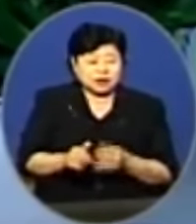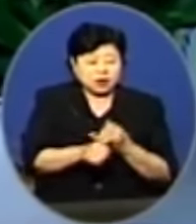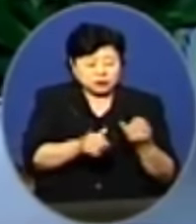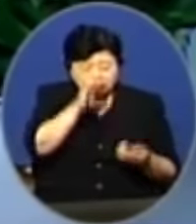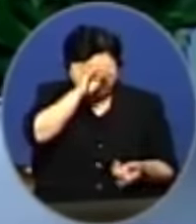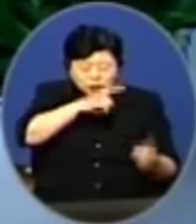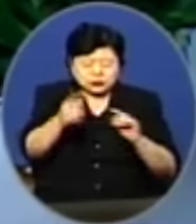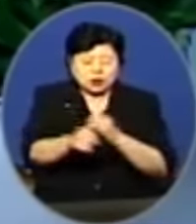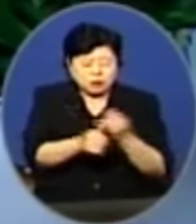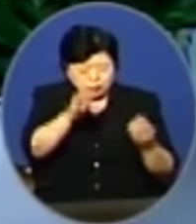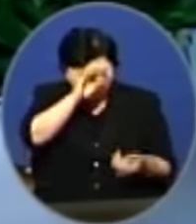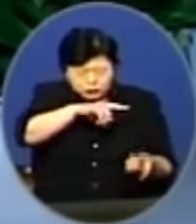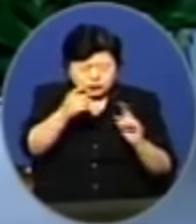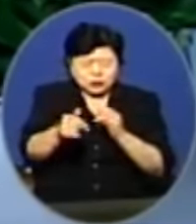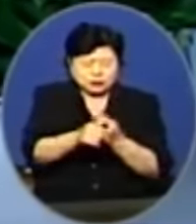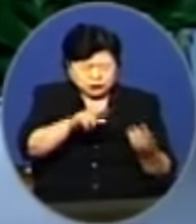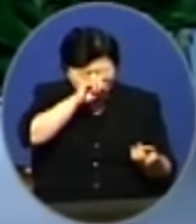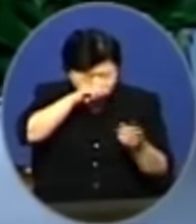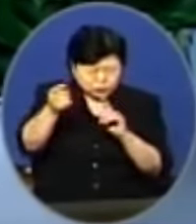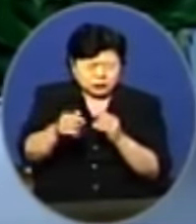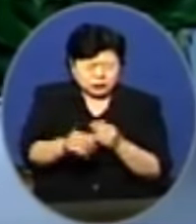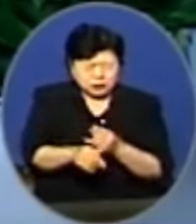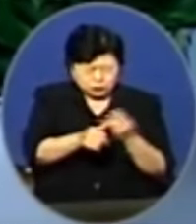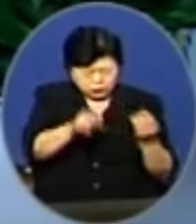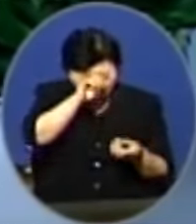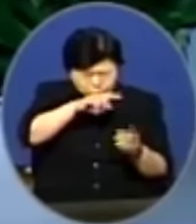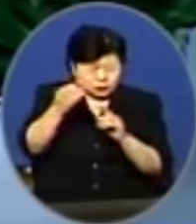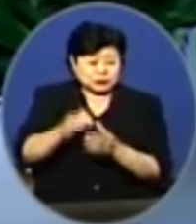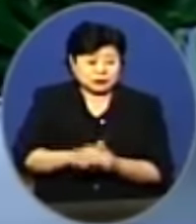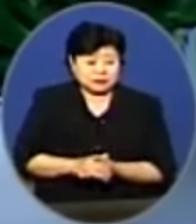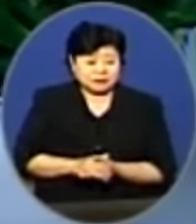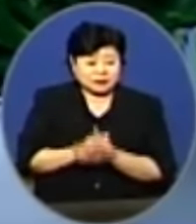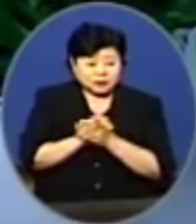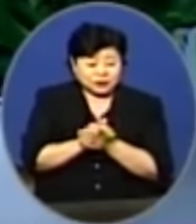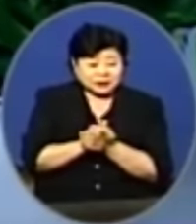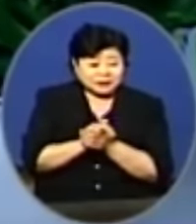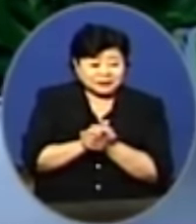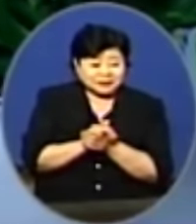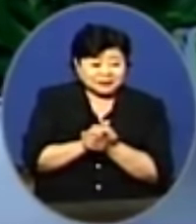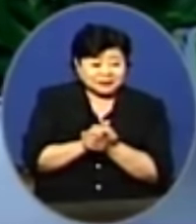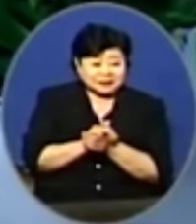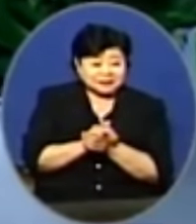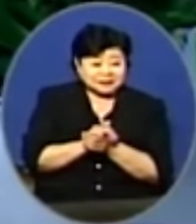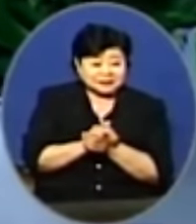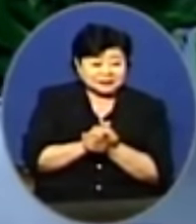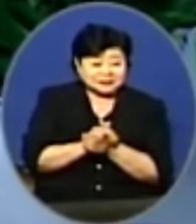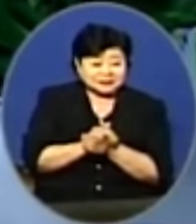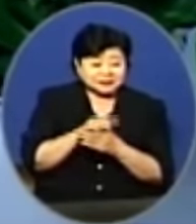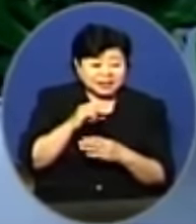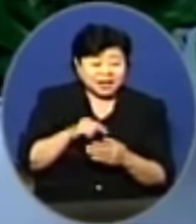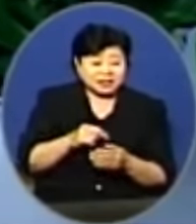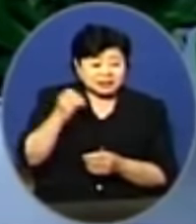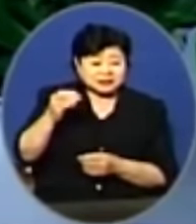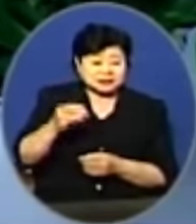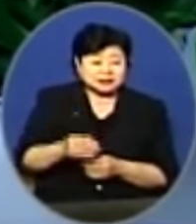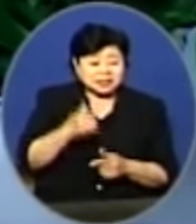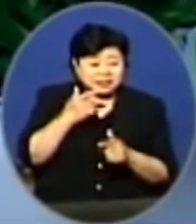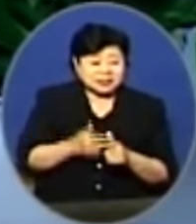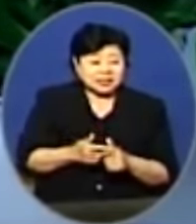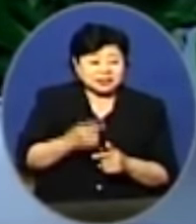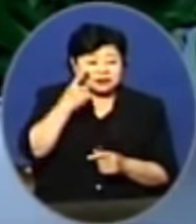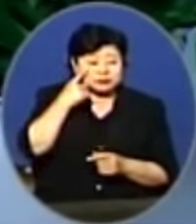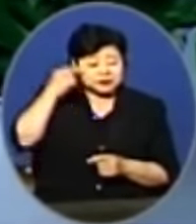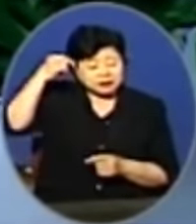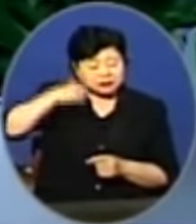아내 고쳐주시옵소서, 내 아내 고쳐주시옵소서, 내 아내 고쳐주시옵소서. 그러다가 나중에 아내 말을 잊어버리고 예수님